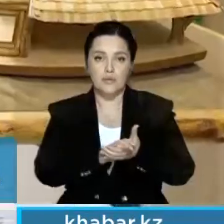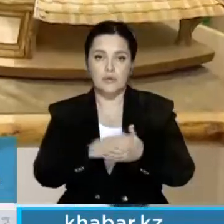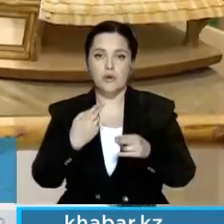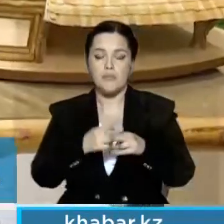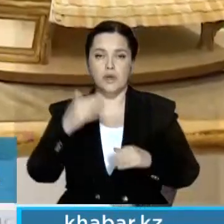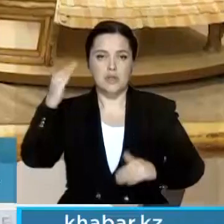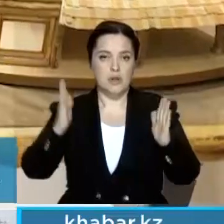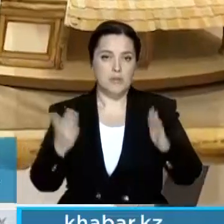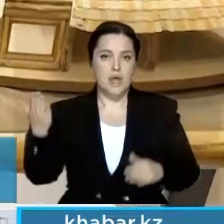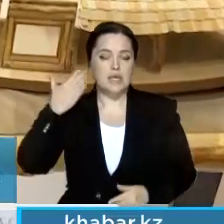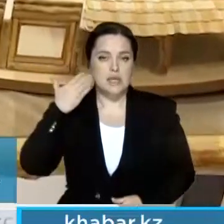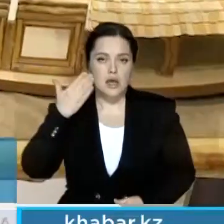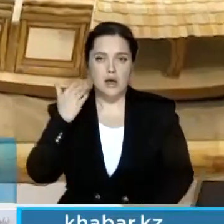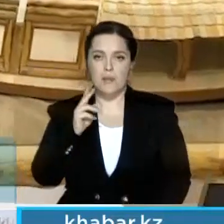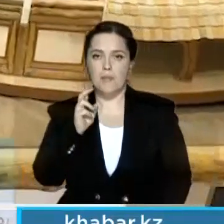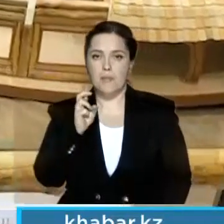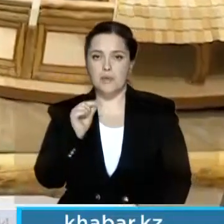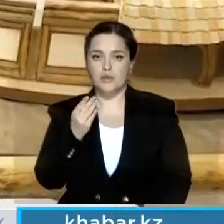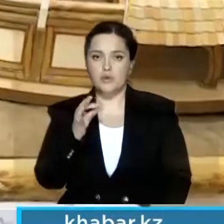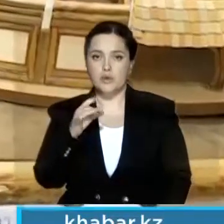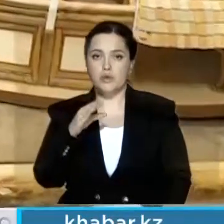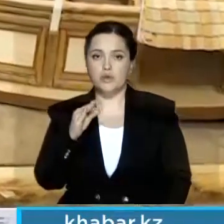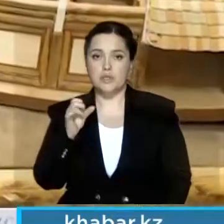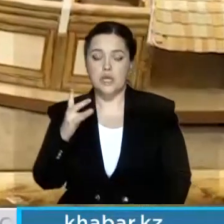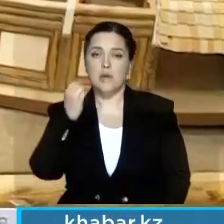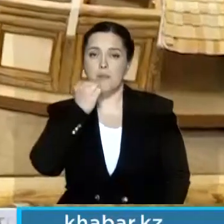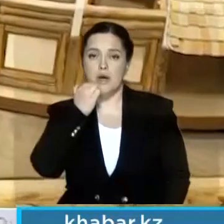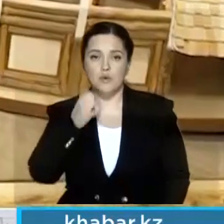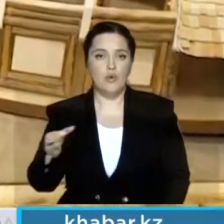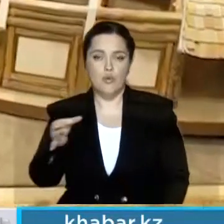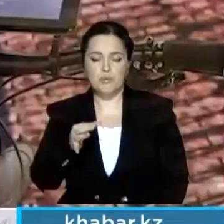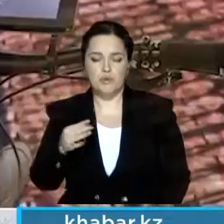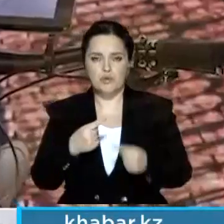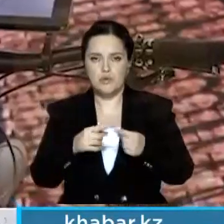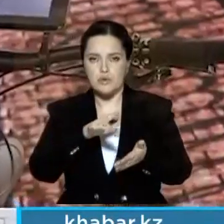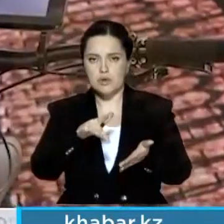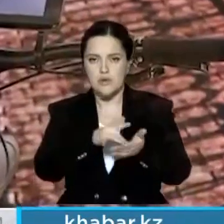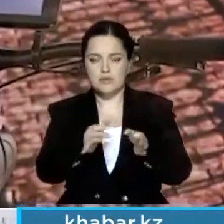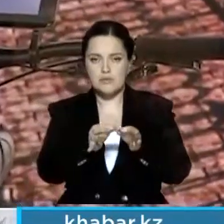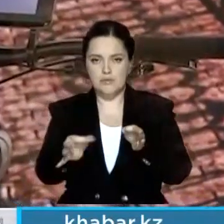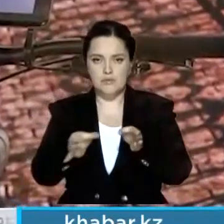ознакомились со стендами Татарстана Башкортостана Московской области и других регионов